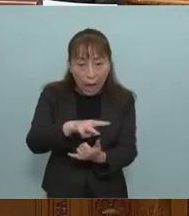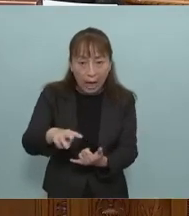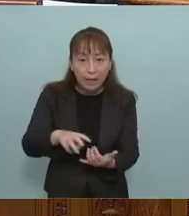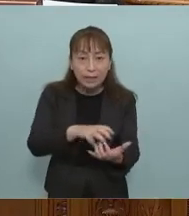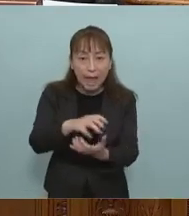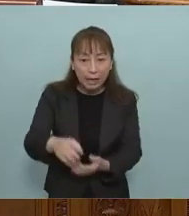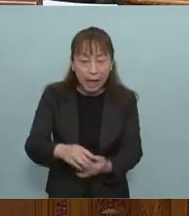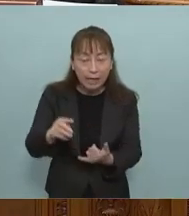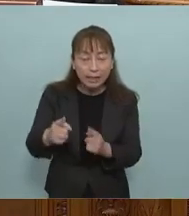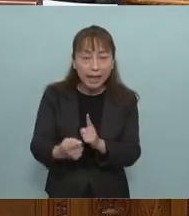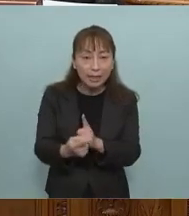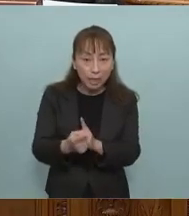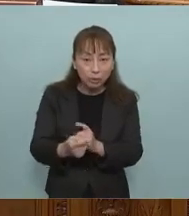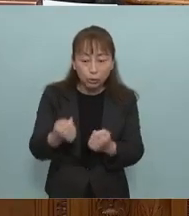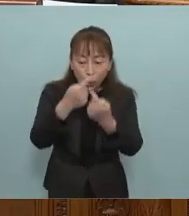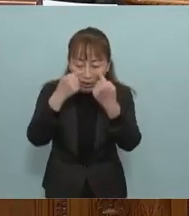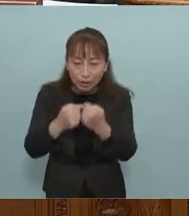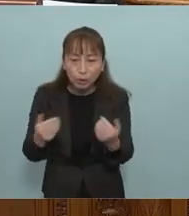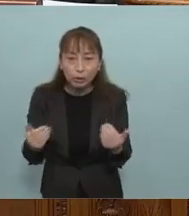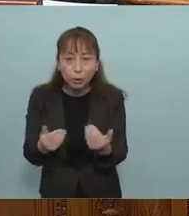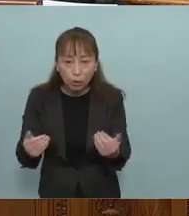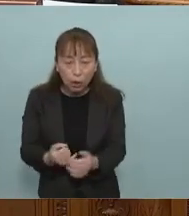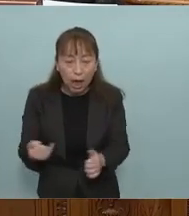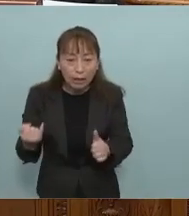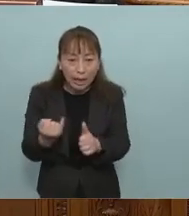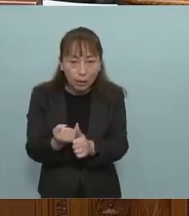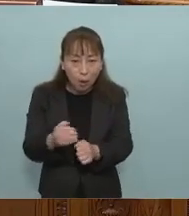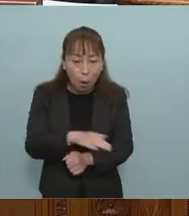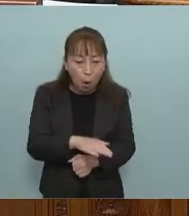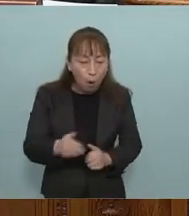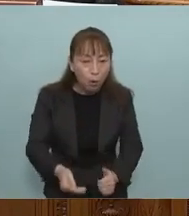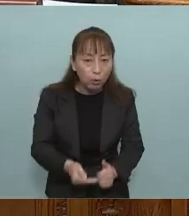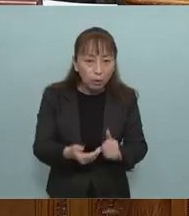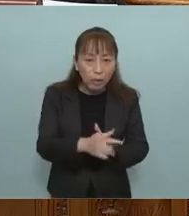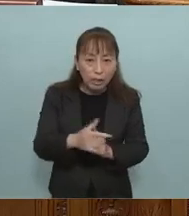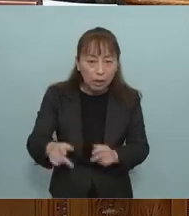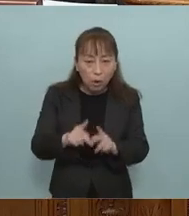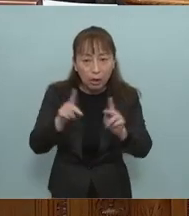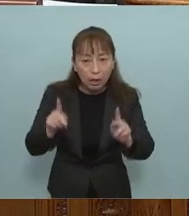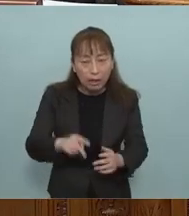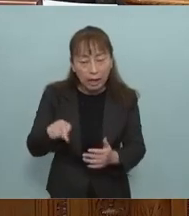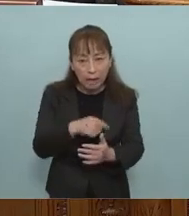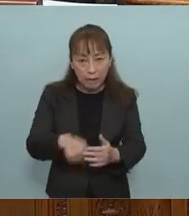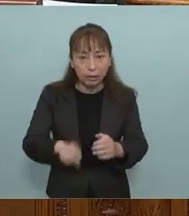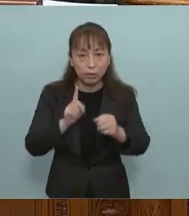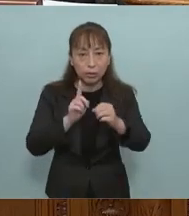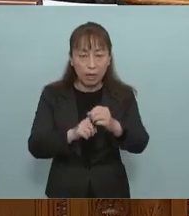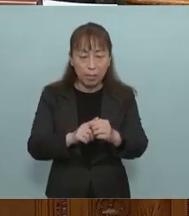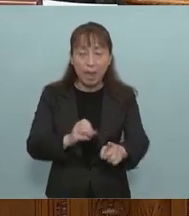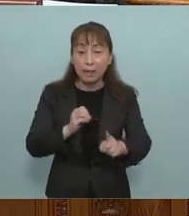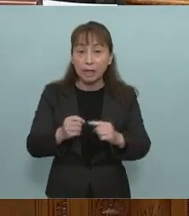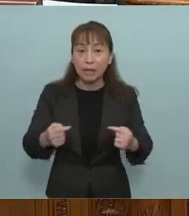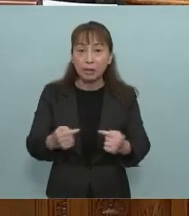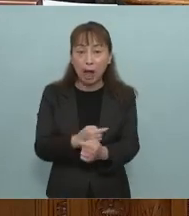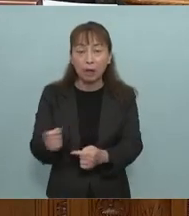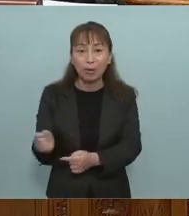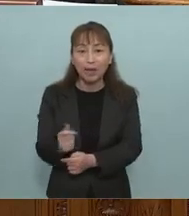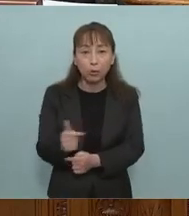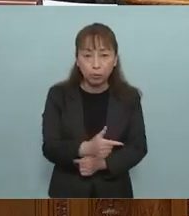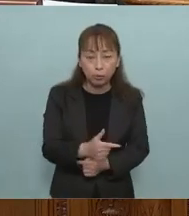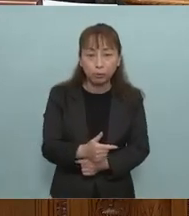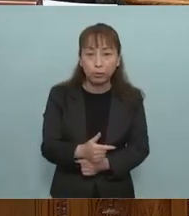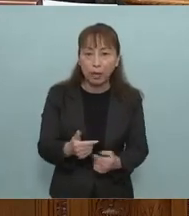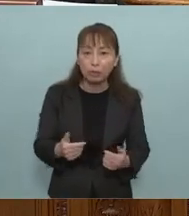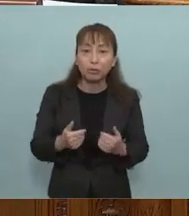また個人の仕事、結婚、子育てなどでの課題解決のため、デジタル化の加速が重要